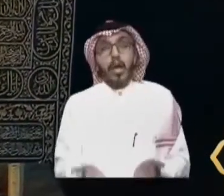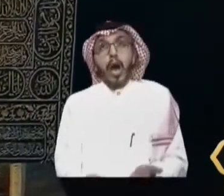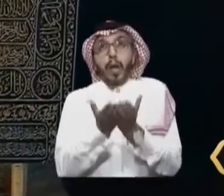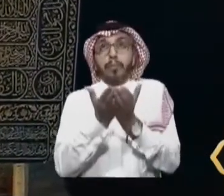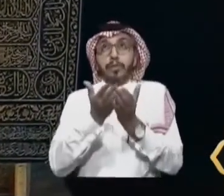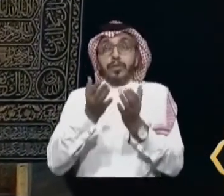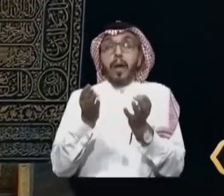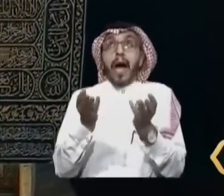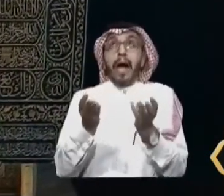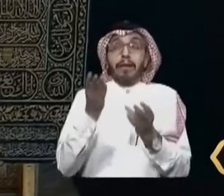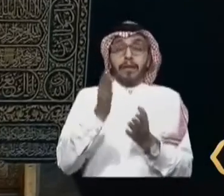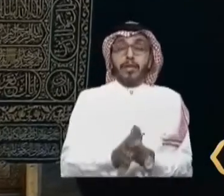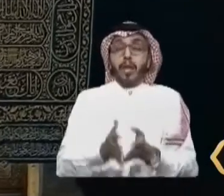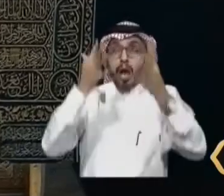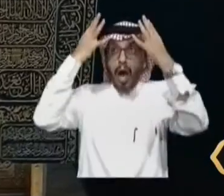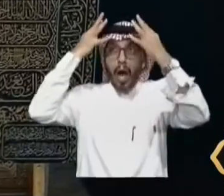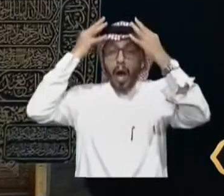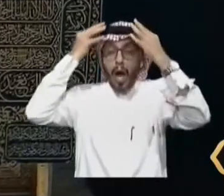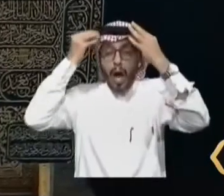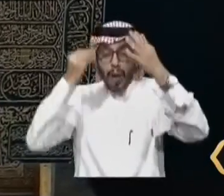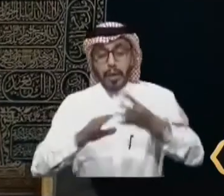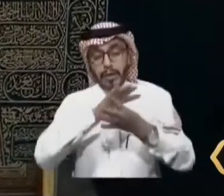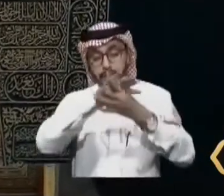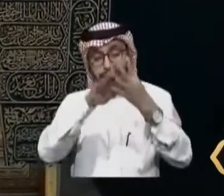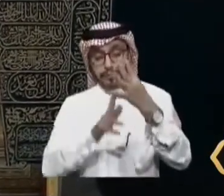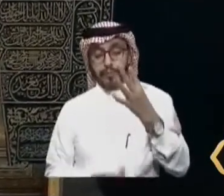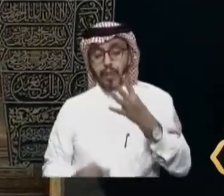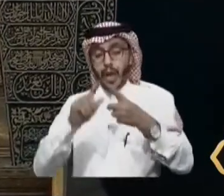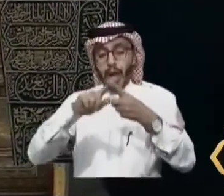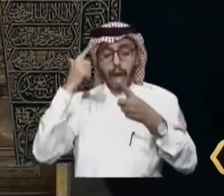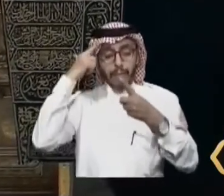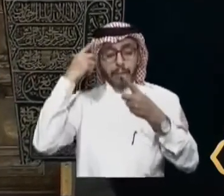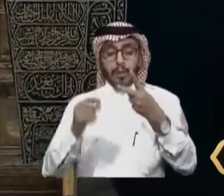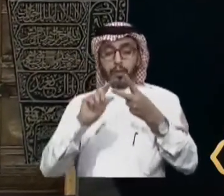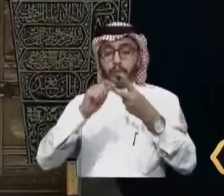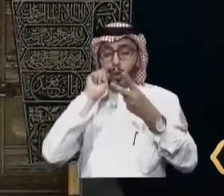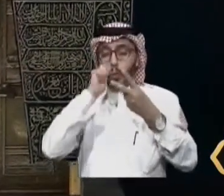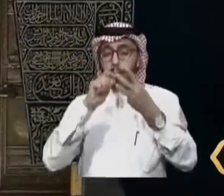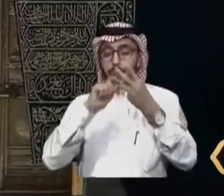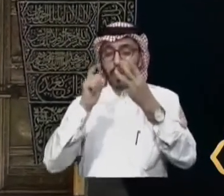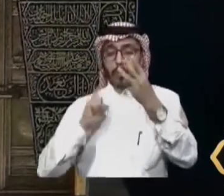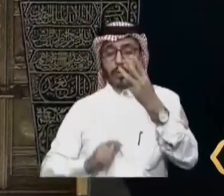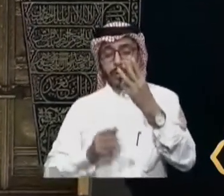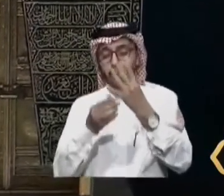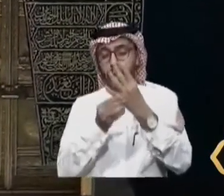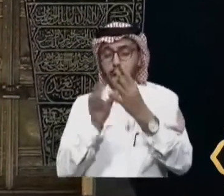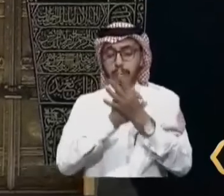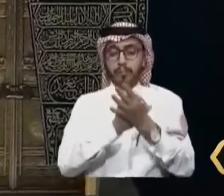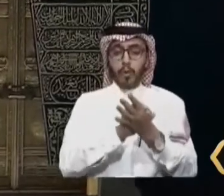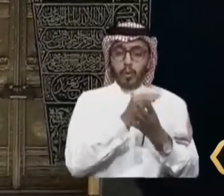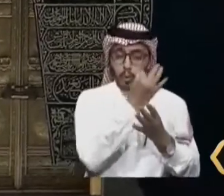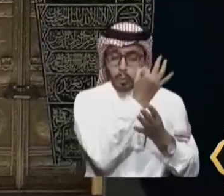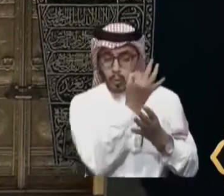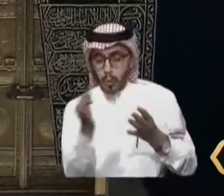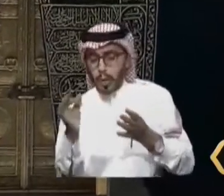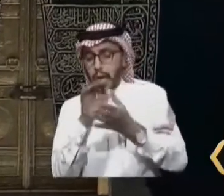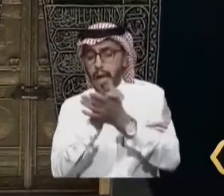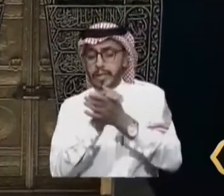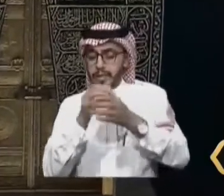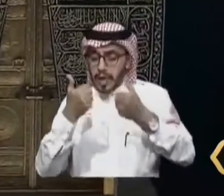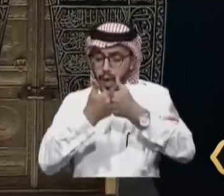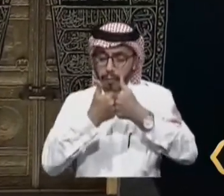حميد مجيد. وارض اللهم عن خلفائه الأربعة أبي بكر وعمر وعثمان وعلي، وعن سائر